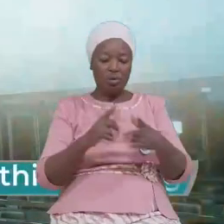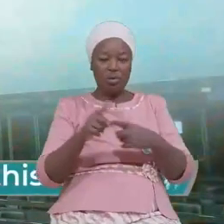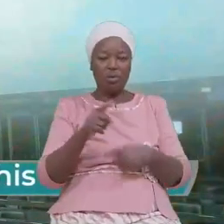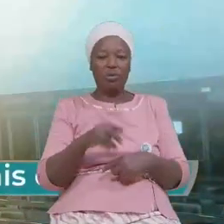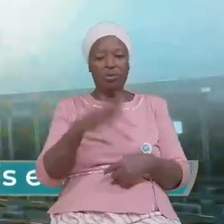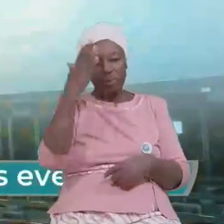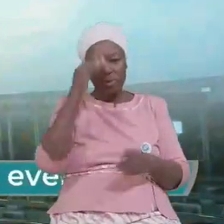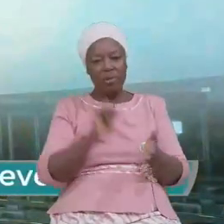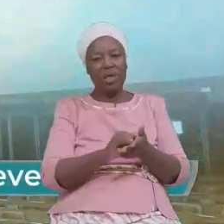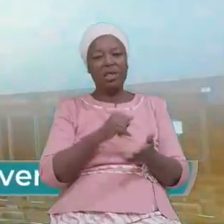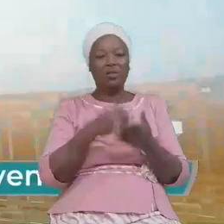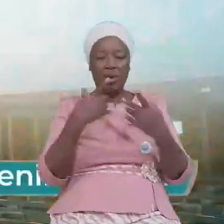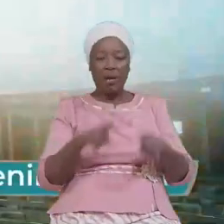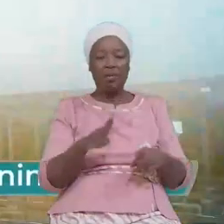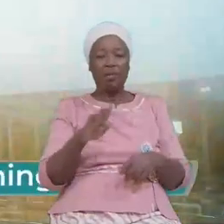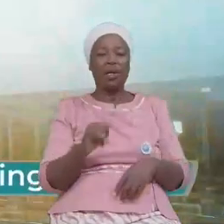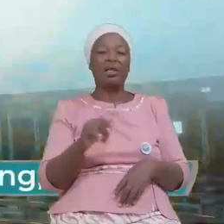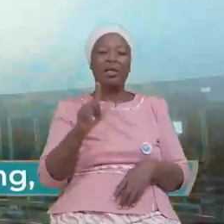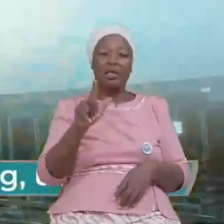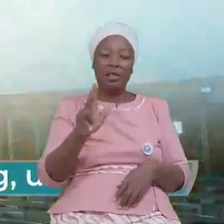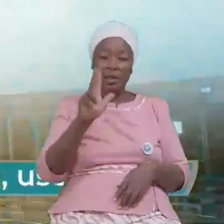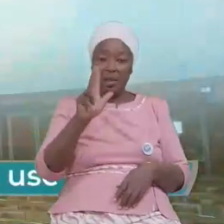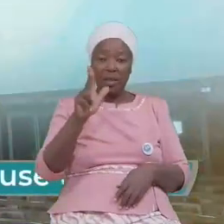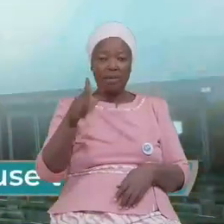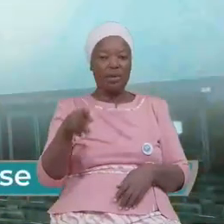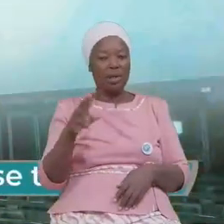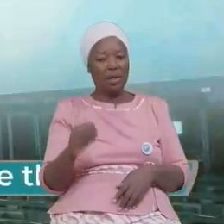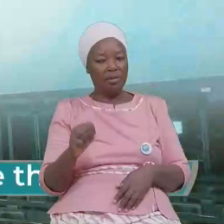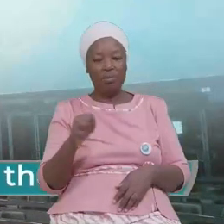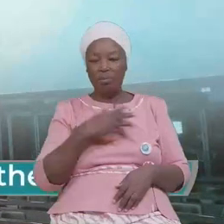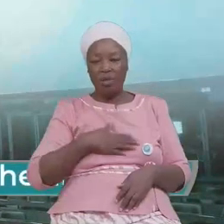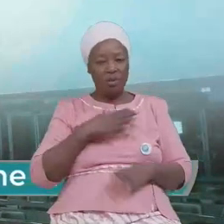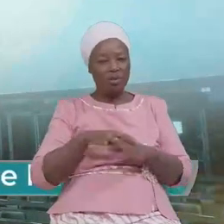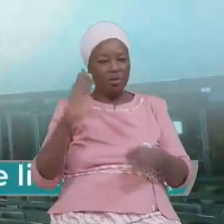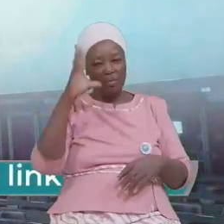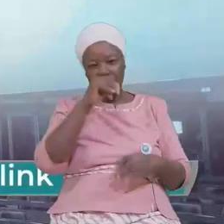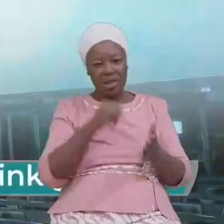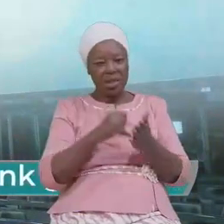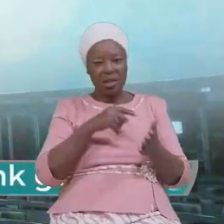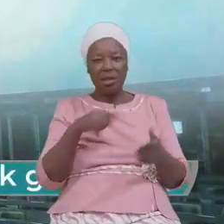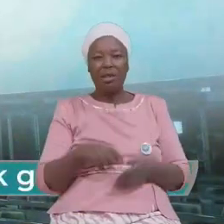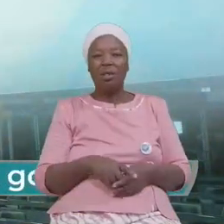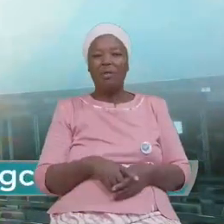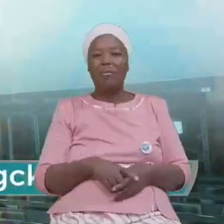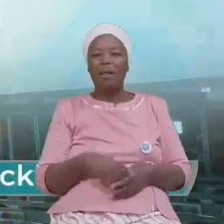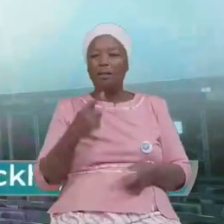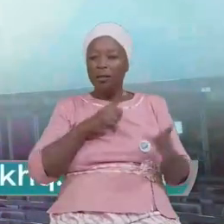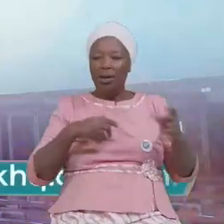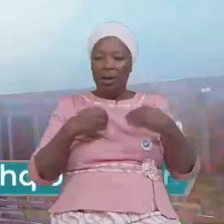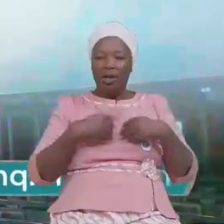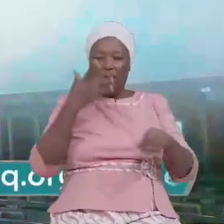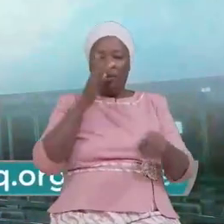Faut jamais rater le programme de banquet. Le Seigneur vous fortifiera là-bas.